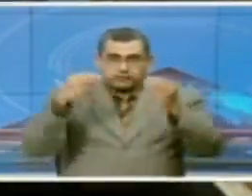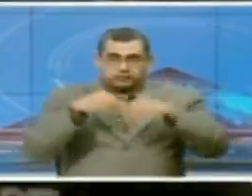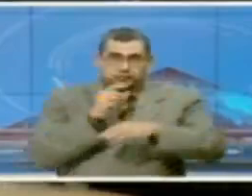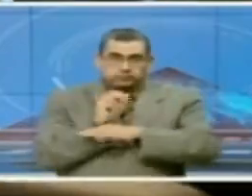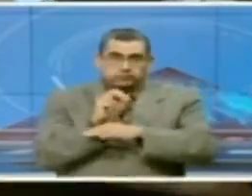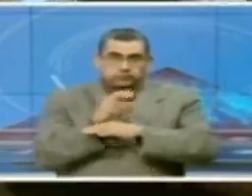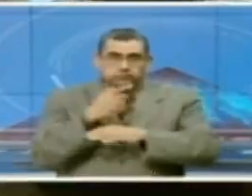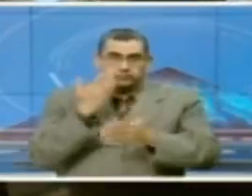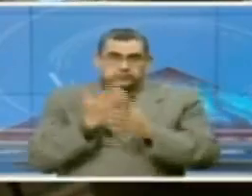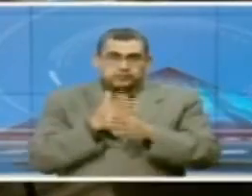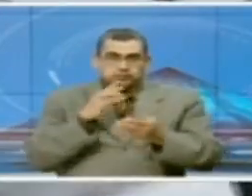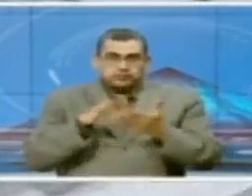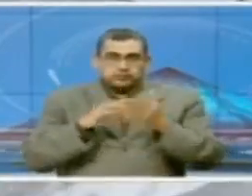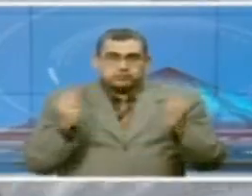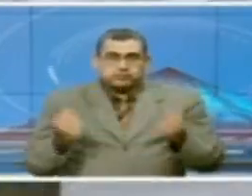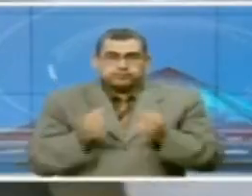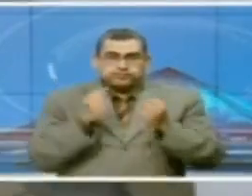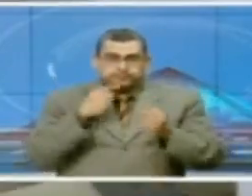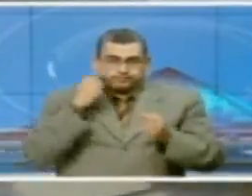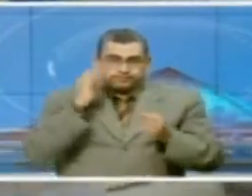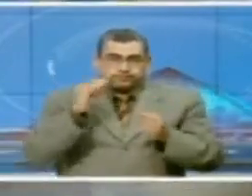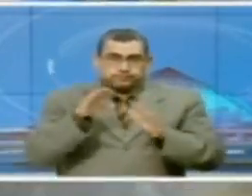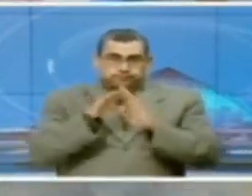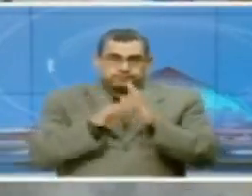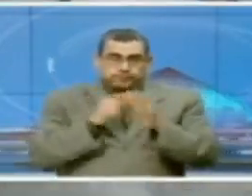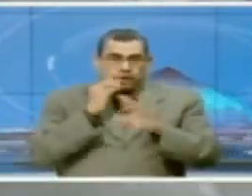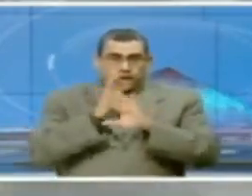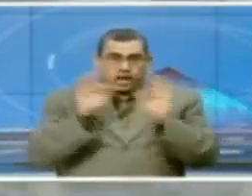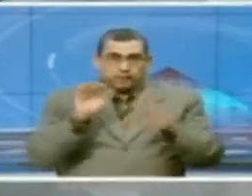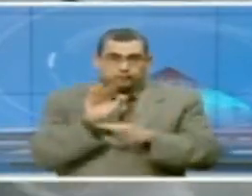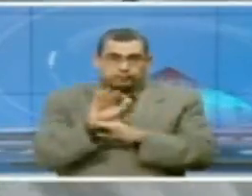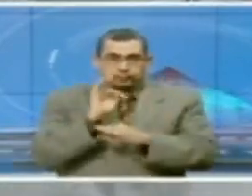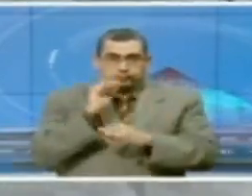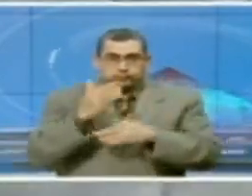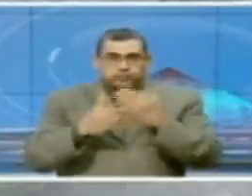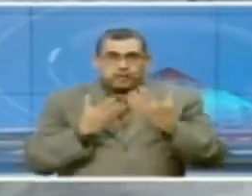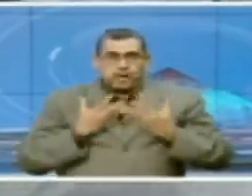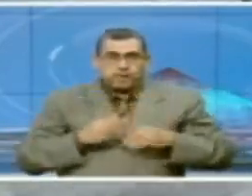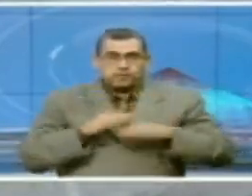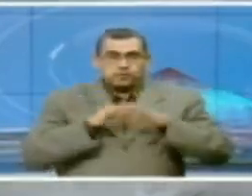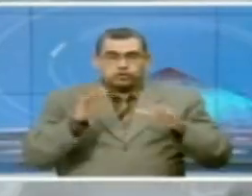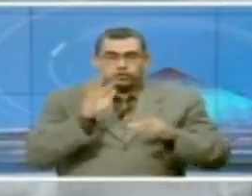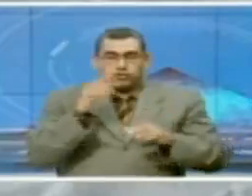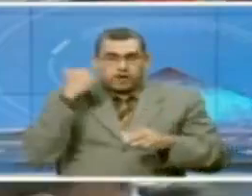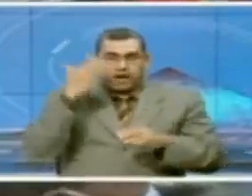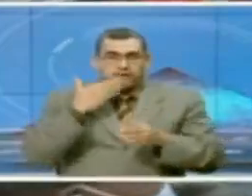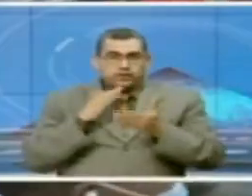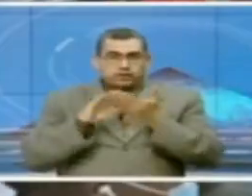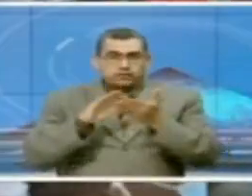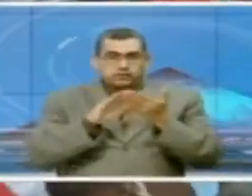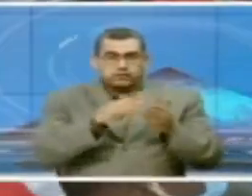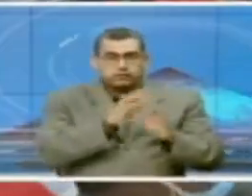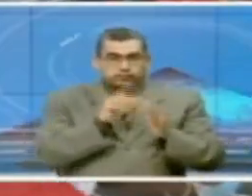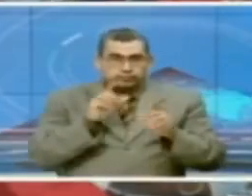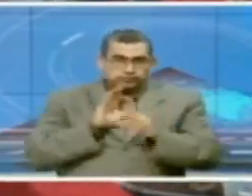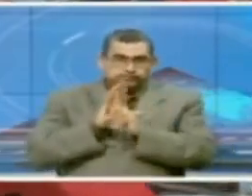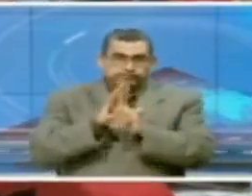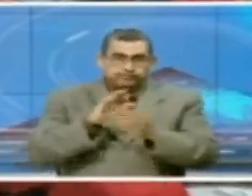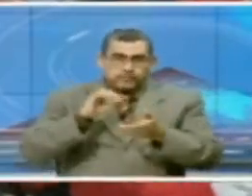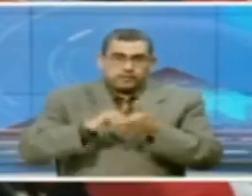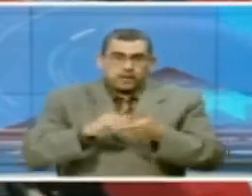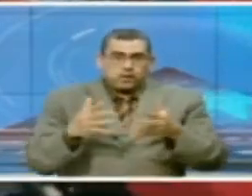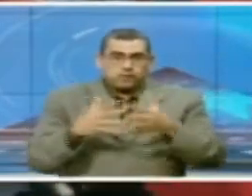يكفل تنمية تلك الكوادر بأسلوب علمي يسهم في تحقيق أمن واستقرار الشعوب الأفريقية ويدعم أواصر